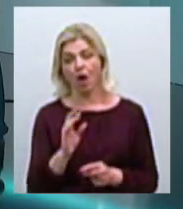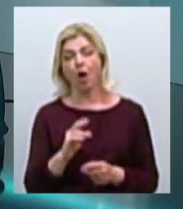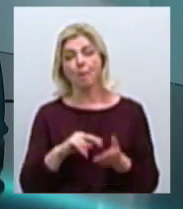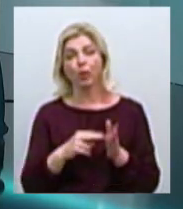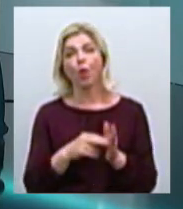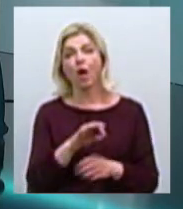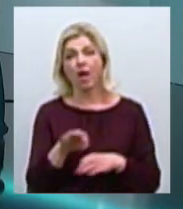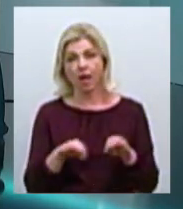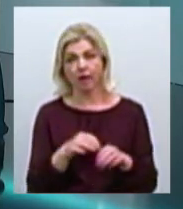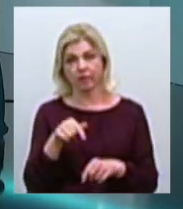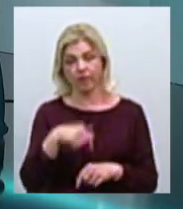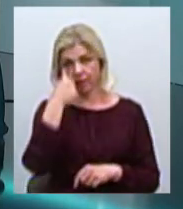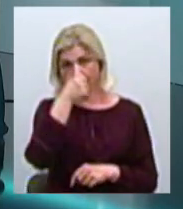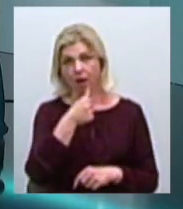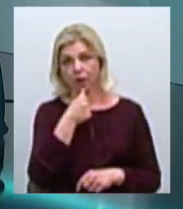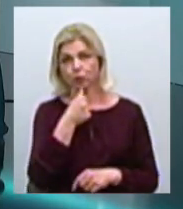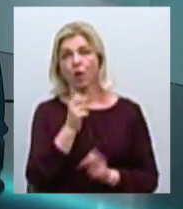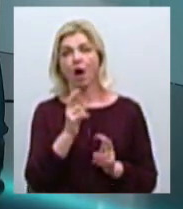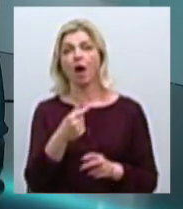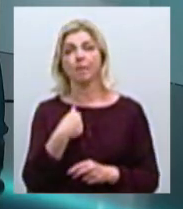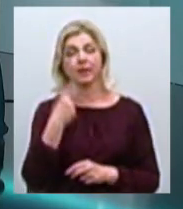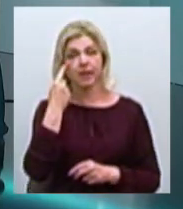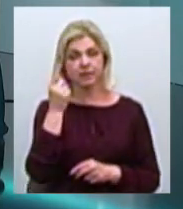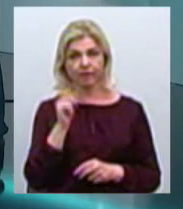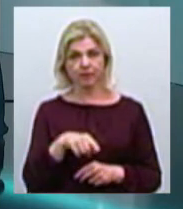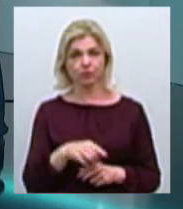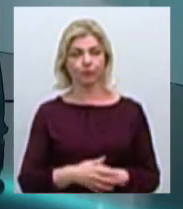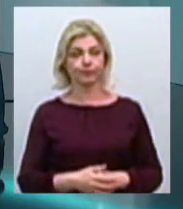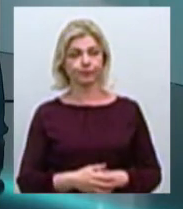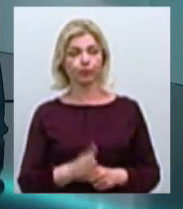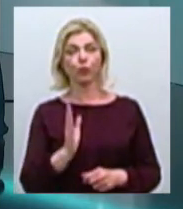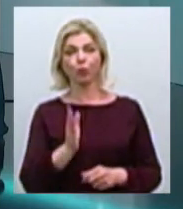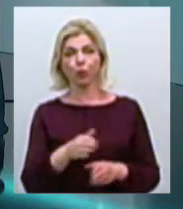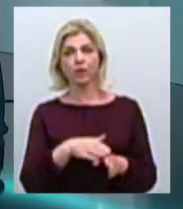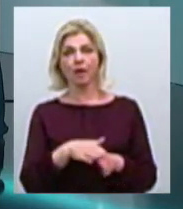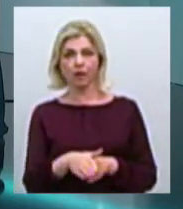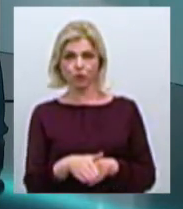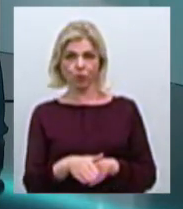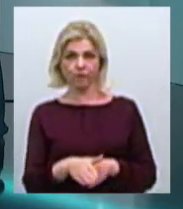мені відомо, в цьому році буде